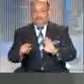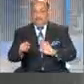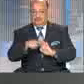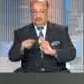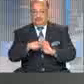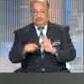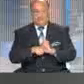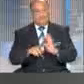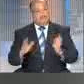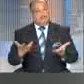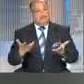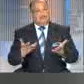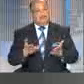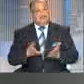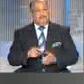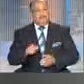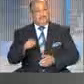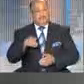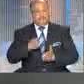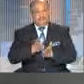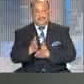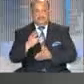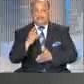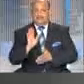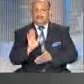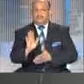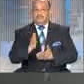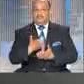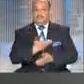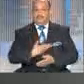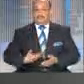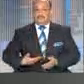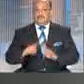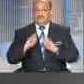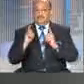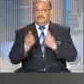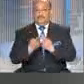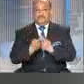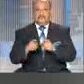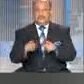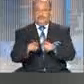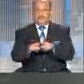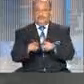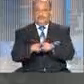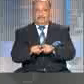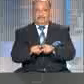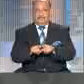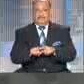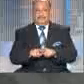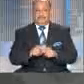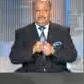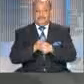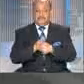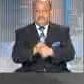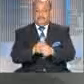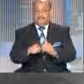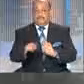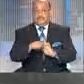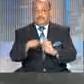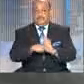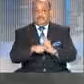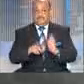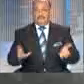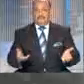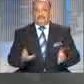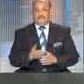الأركان القانونية لجريمة القتل العمد غير متوفرة. قدمنا أمام السيد حاكم التحقيق بالمكتب الرابع وطلبنا تكليف خبير مختص